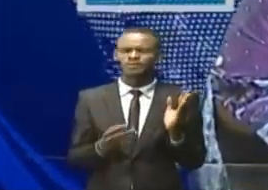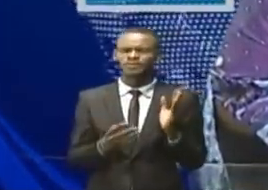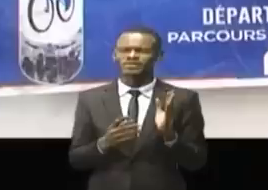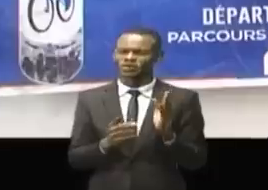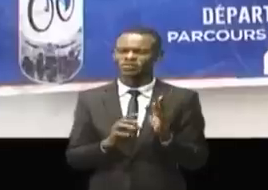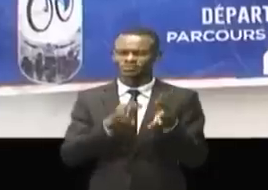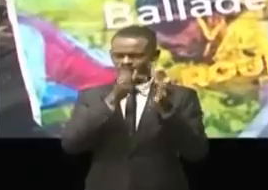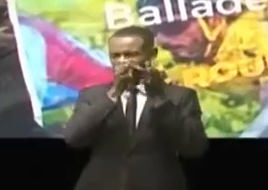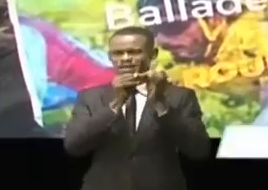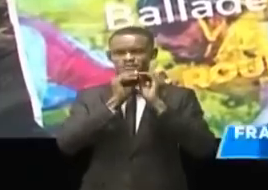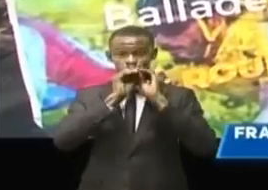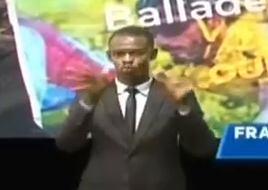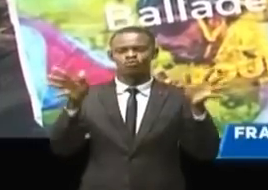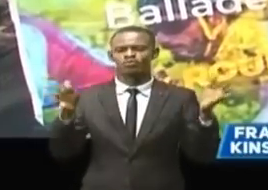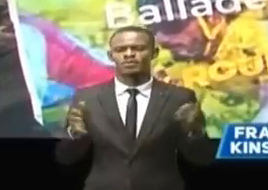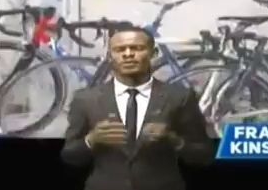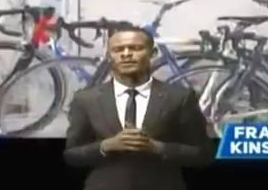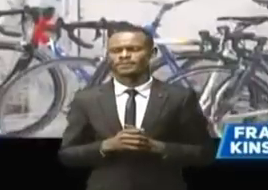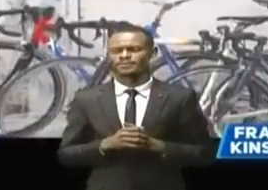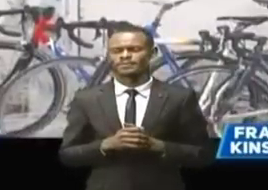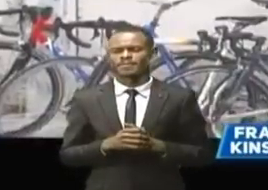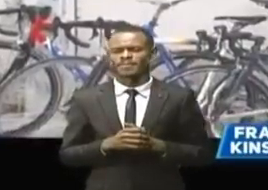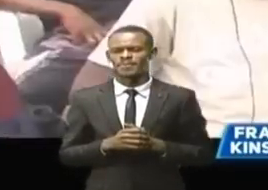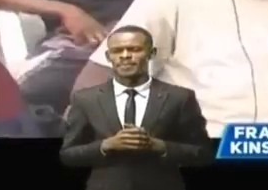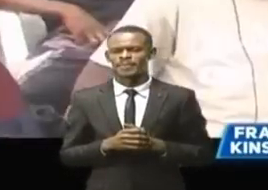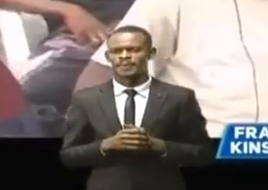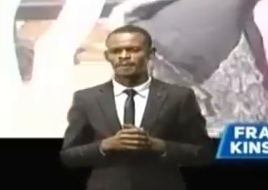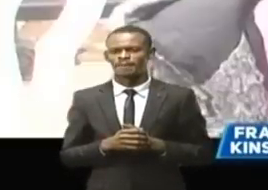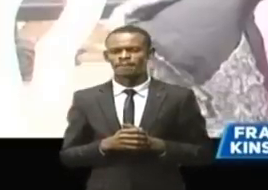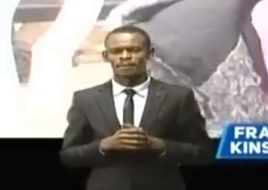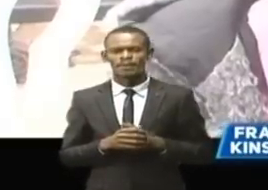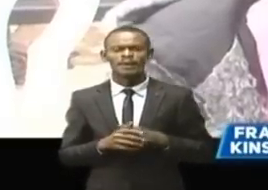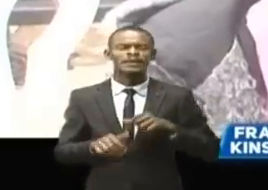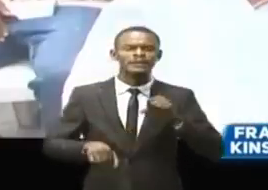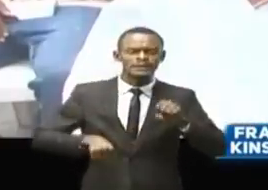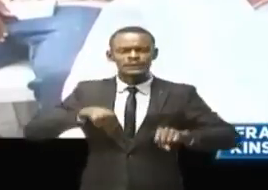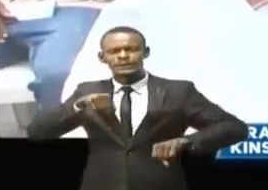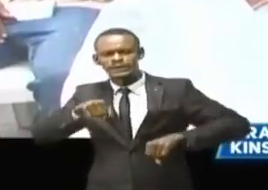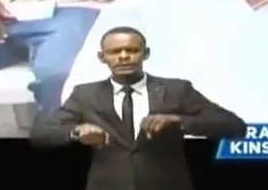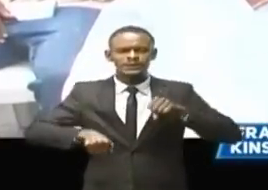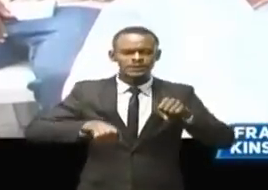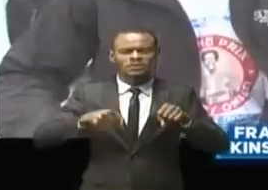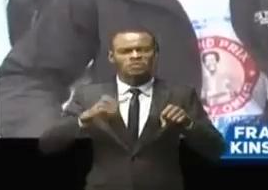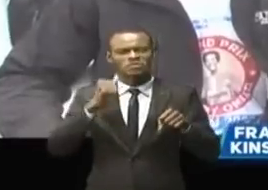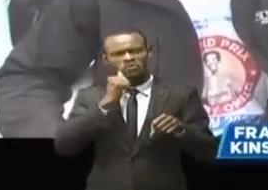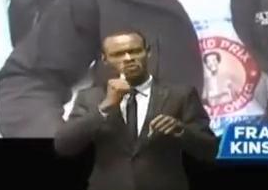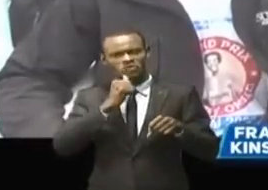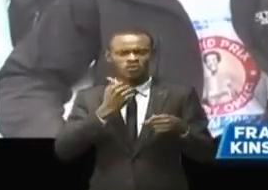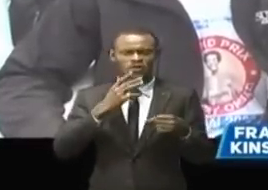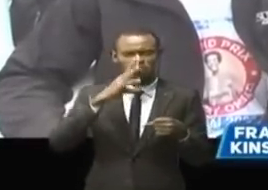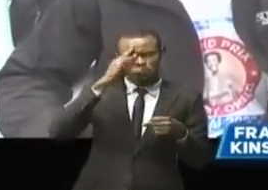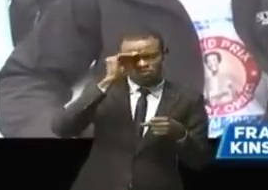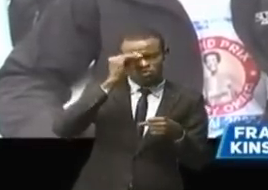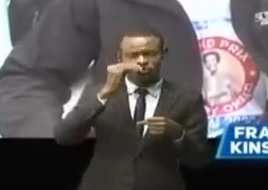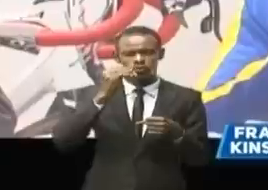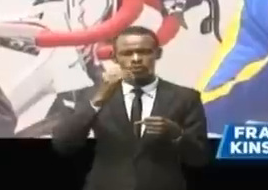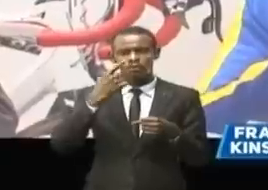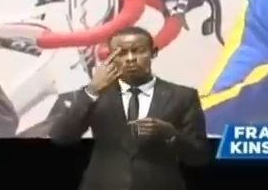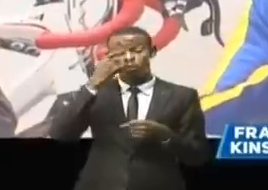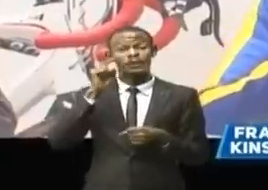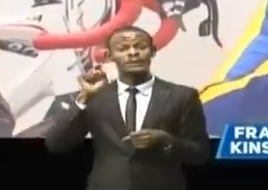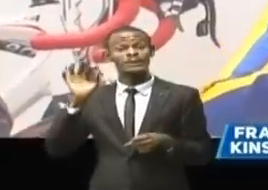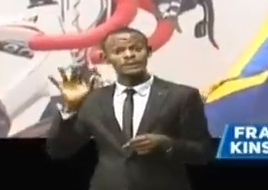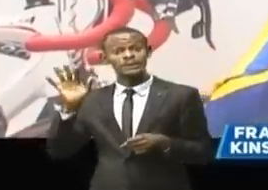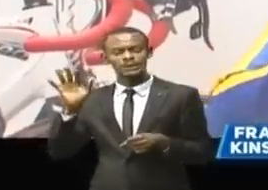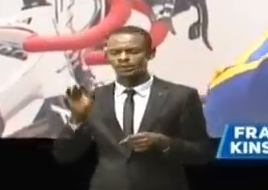Dumbo. Les cyclistes de la Ligue de Kinshasa, féminine et masculine, se préparent déjà pour leur participation au 9e jeu